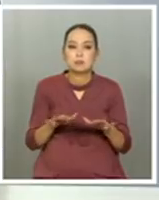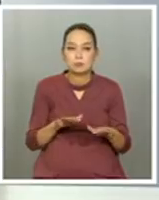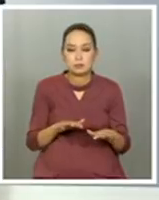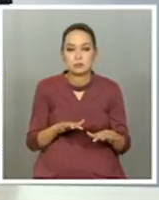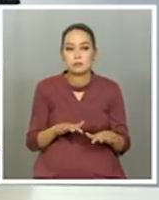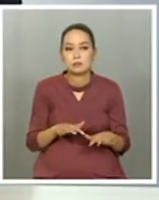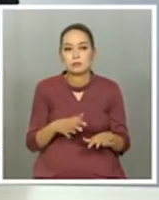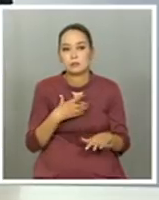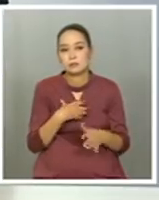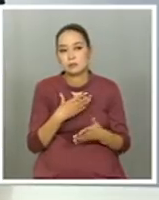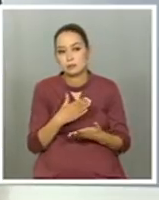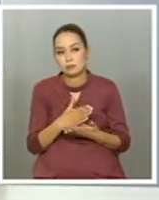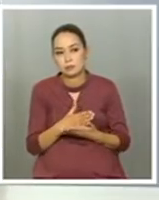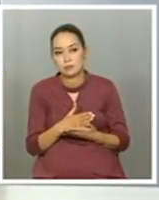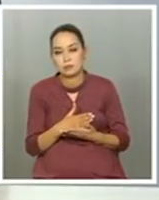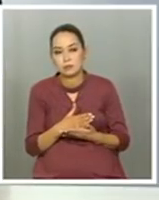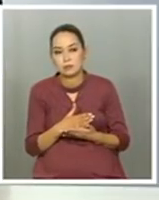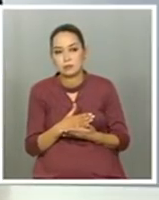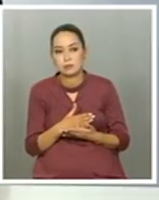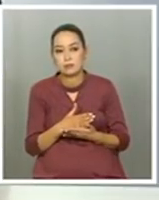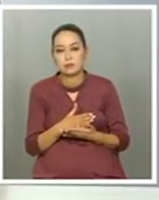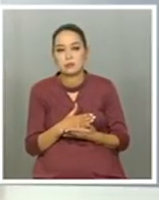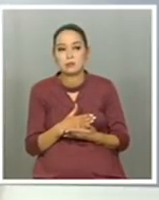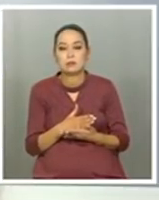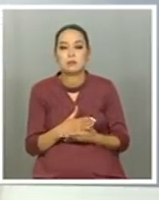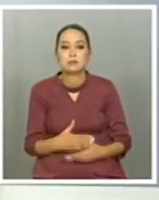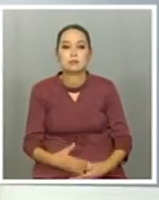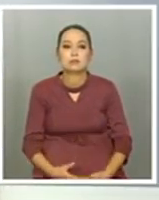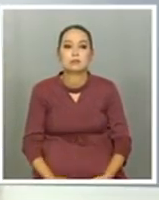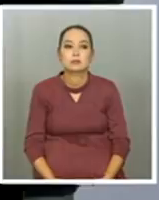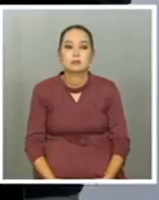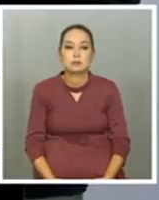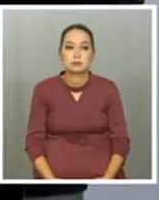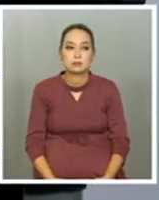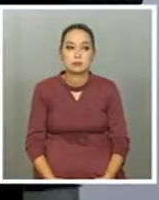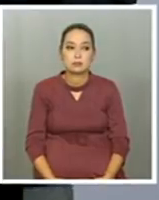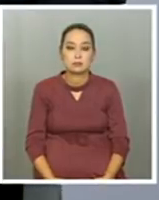екен. Сондықтан бұны ерекше қорғауға алып отыр.